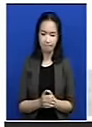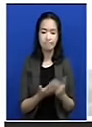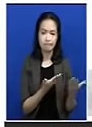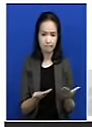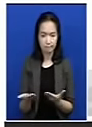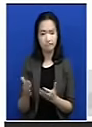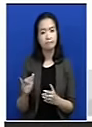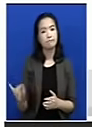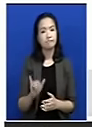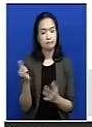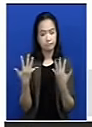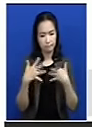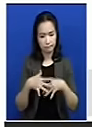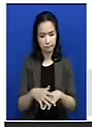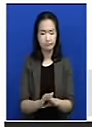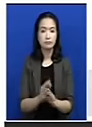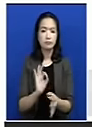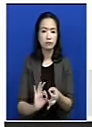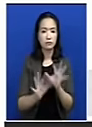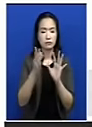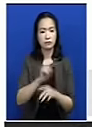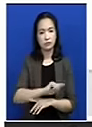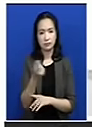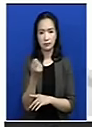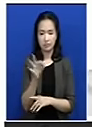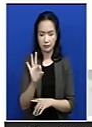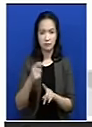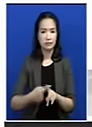งขอเชิญญาติธรรมร่วมงานพระราชทานเพลิงศพวันที่19มีนาคมนี้ครับ